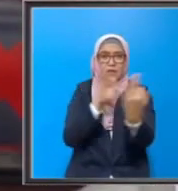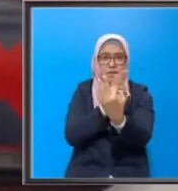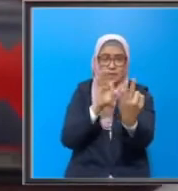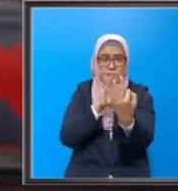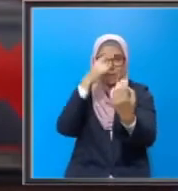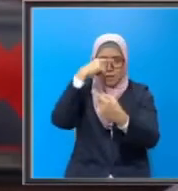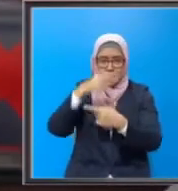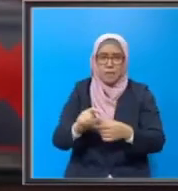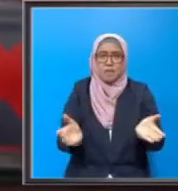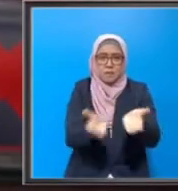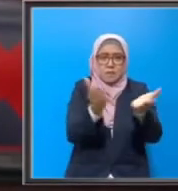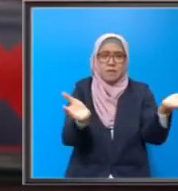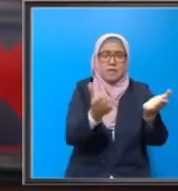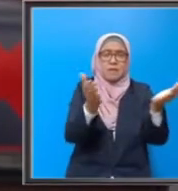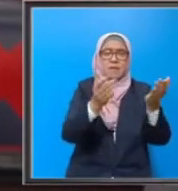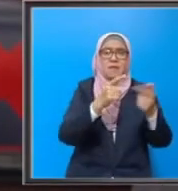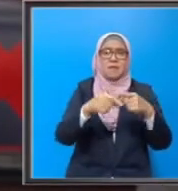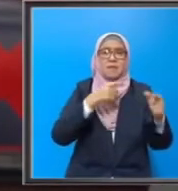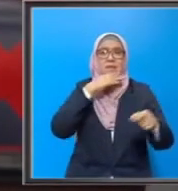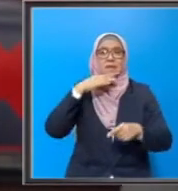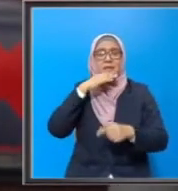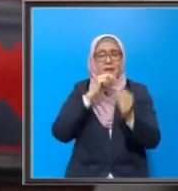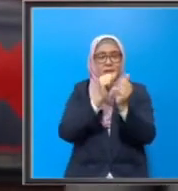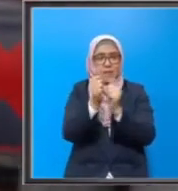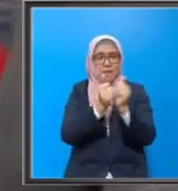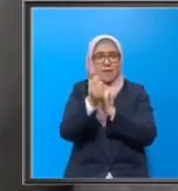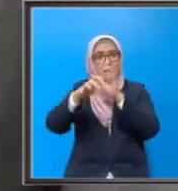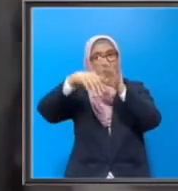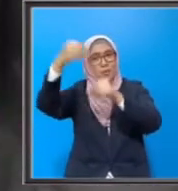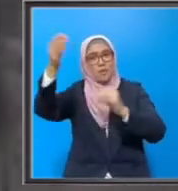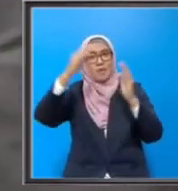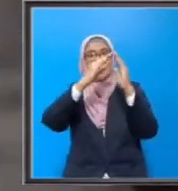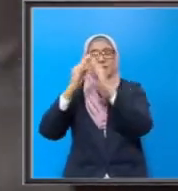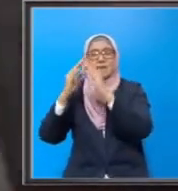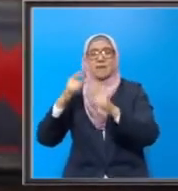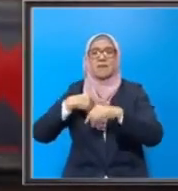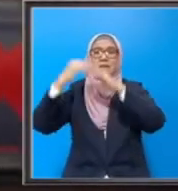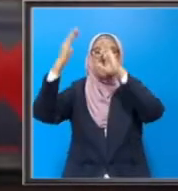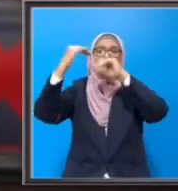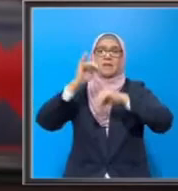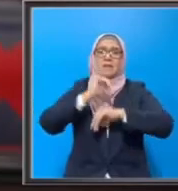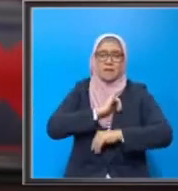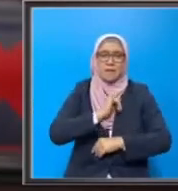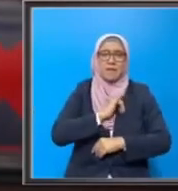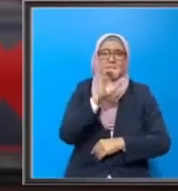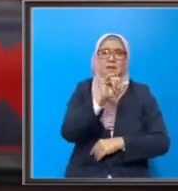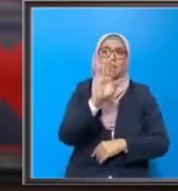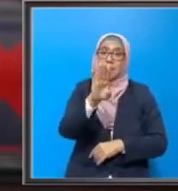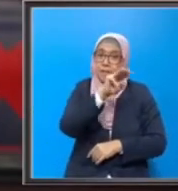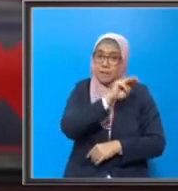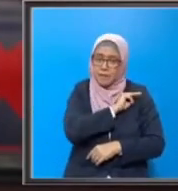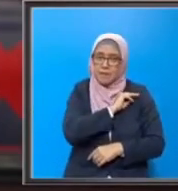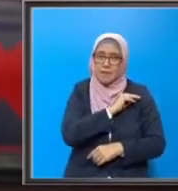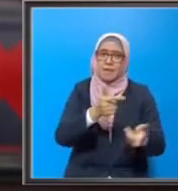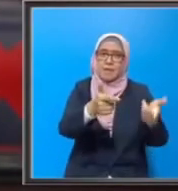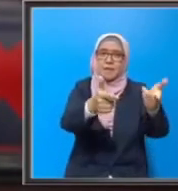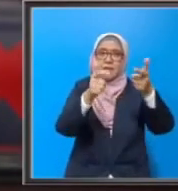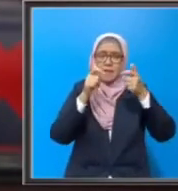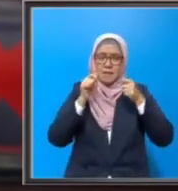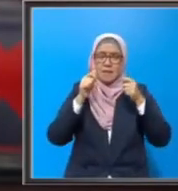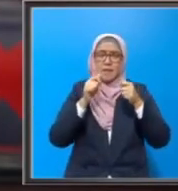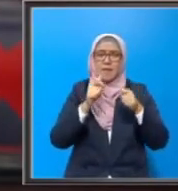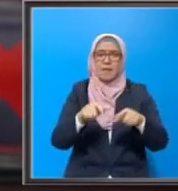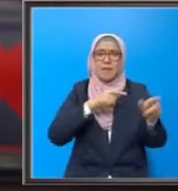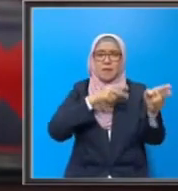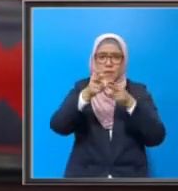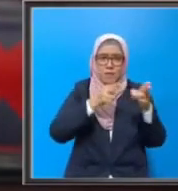perusakan below Bandar harapan sayang ya Mbak menteri segeralah dapat mempercepat kan Hai pusat